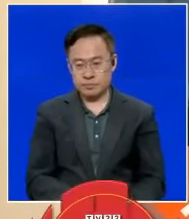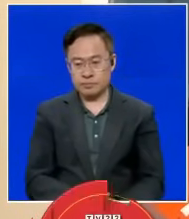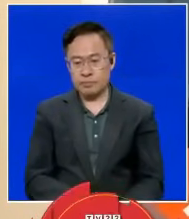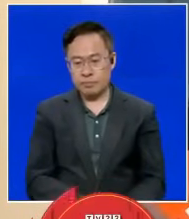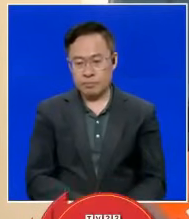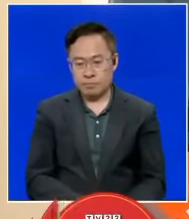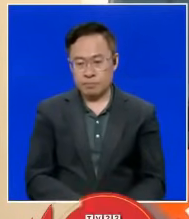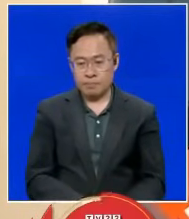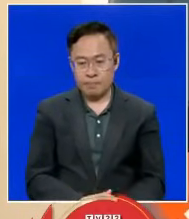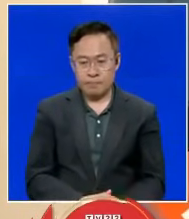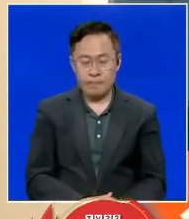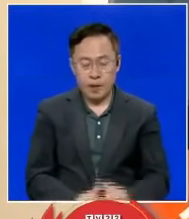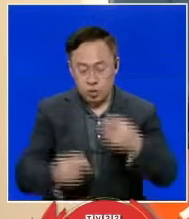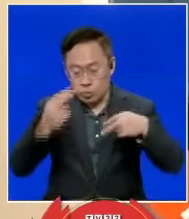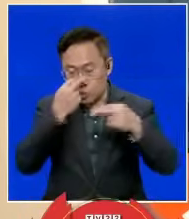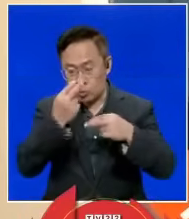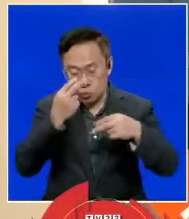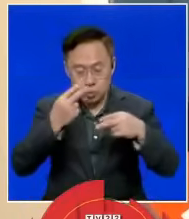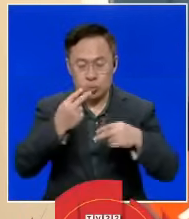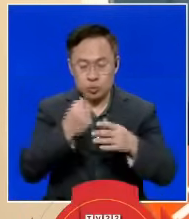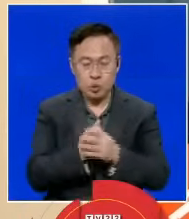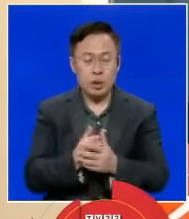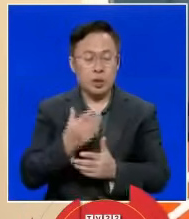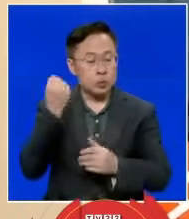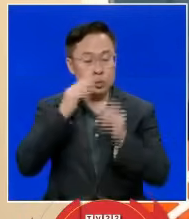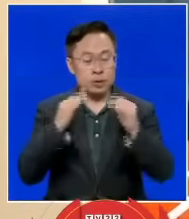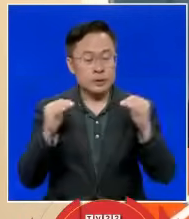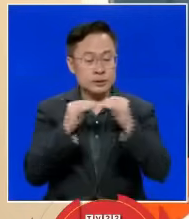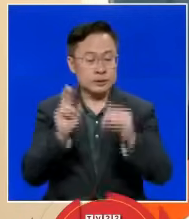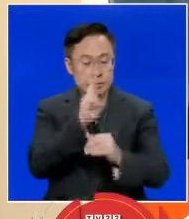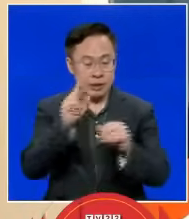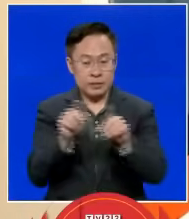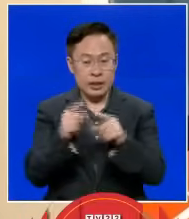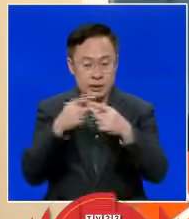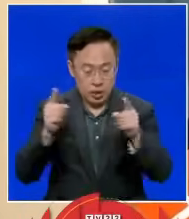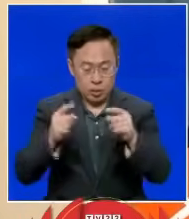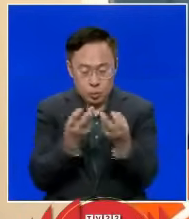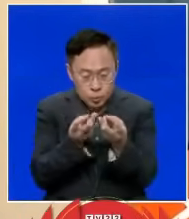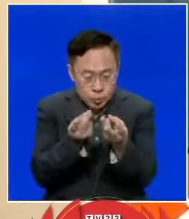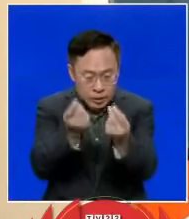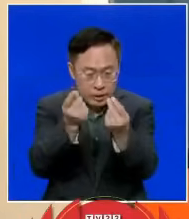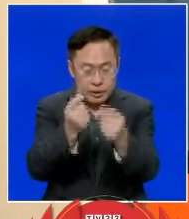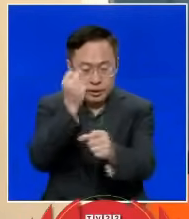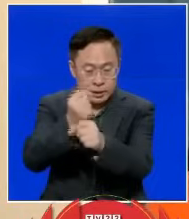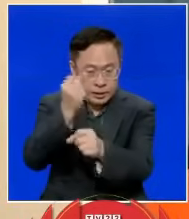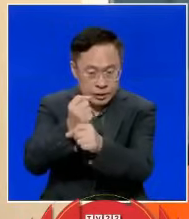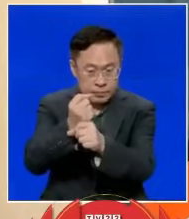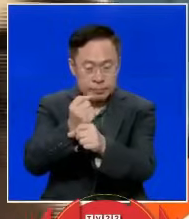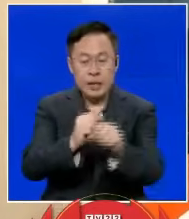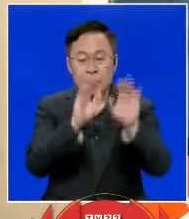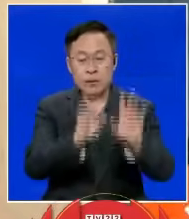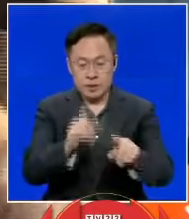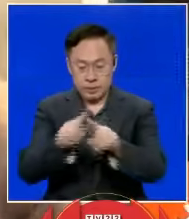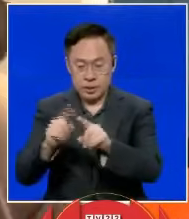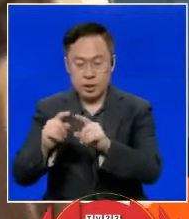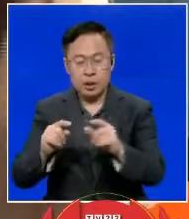แต่ก็ถึงบอกว่าเราต้องดูพฤติกรรมดูหลายๆอย่